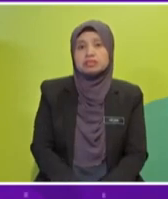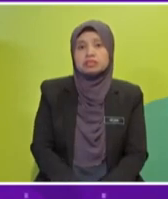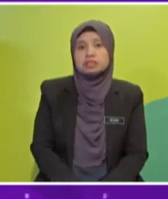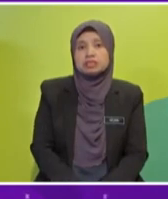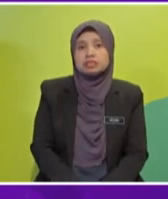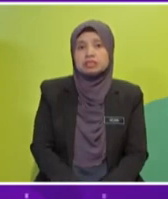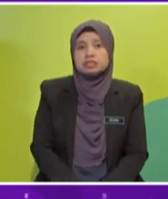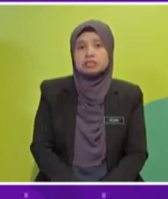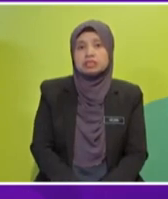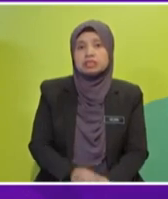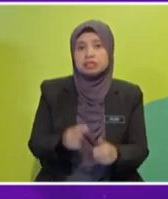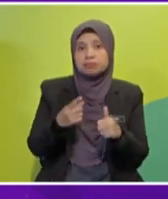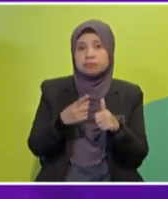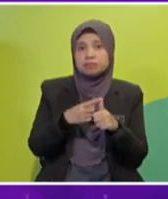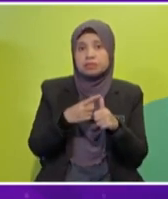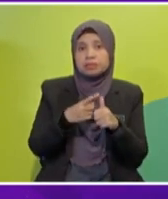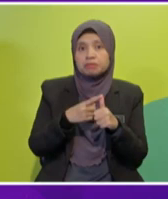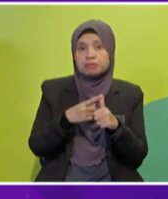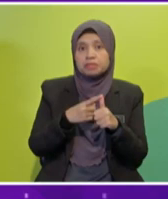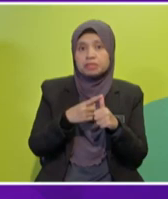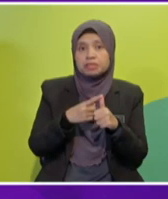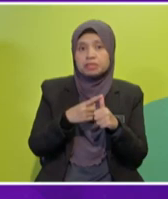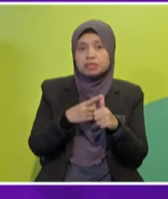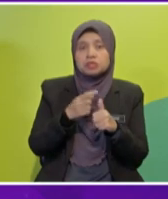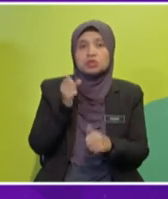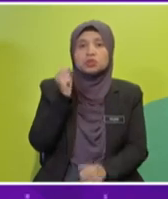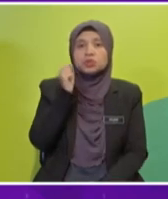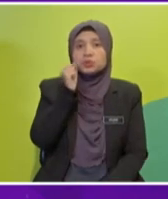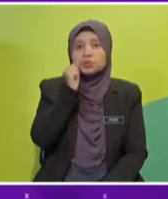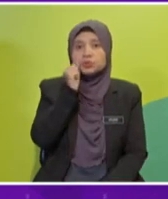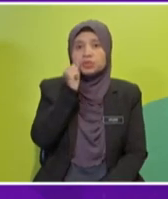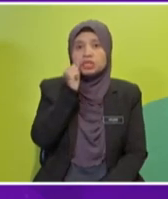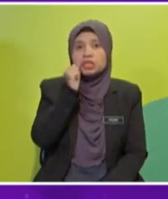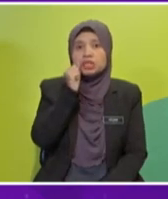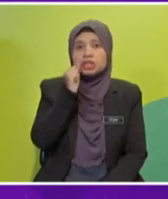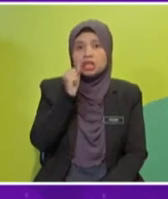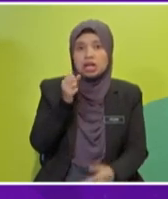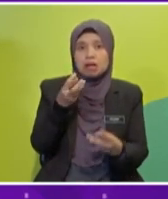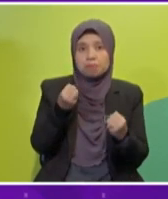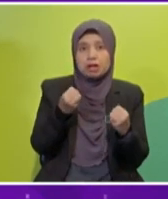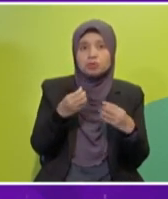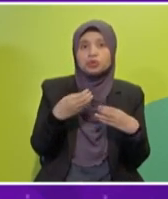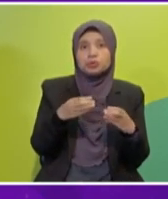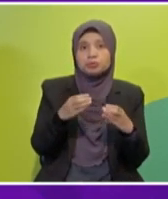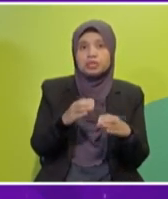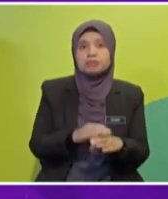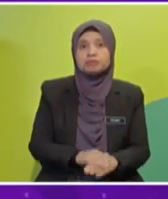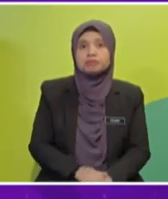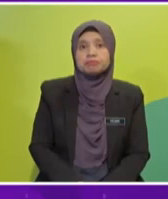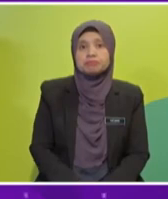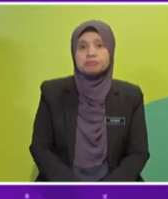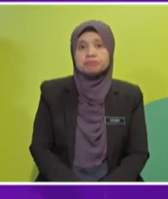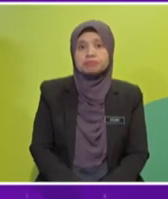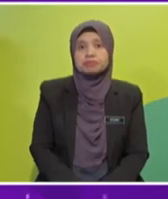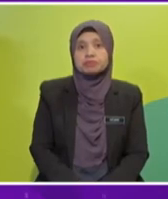Okey, baik. Ada mungkin Mas Sufi macam nak cuba je tadi, Ustazah. Okey. Boleh kita minta Sufi juga untuk cuba? Betul eh. Okey, tahniah